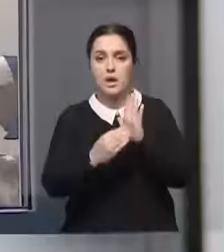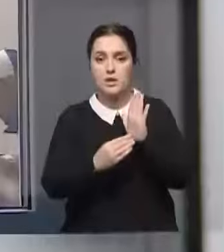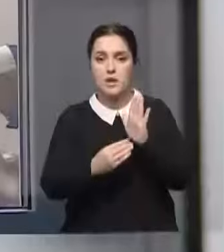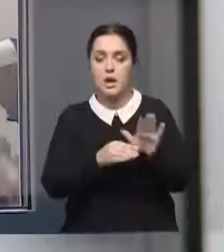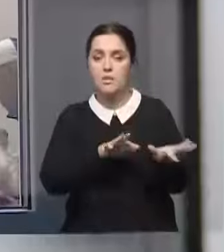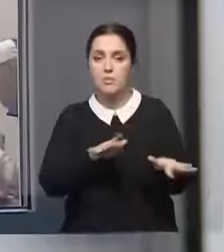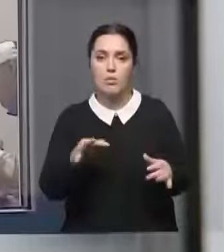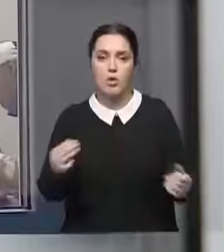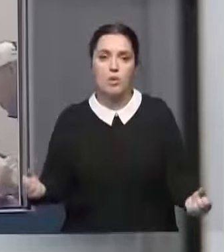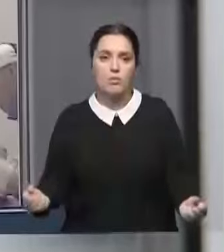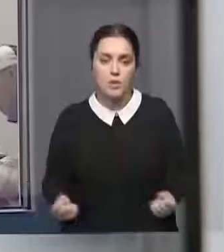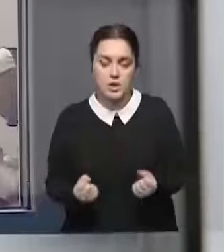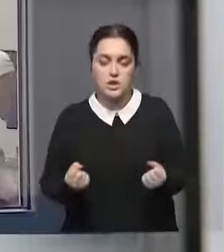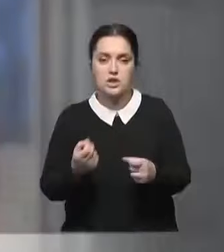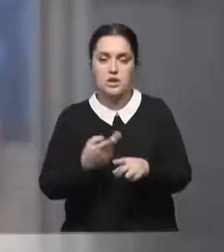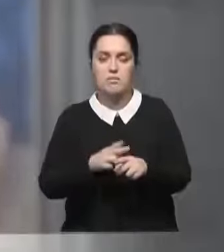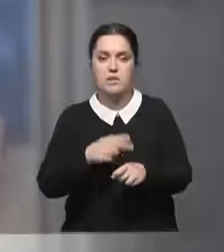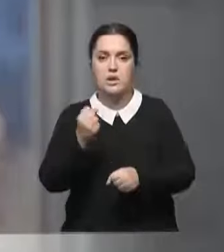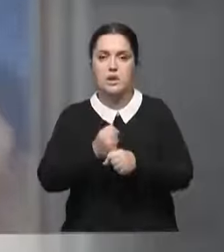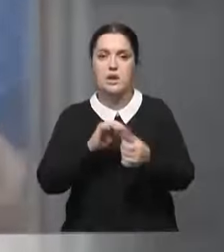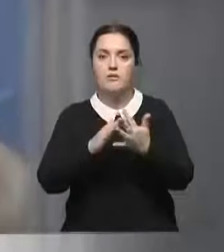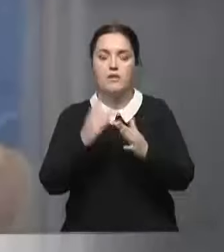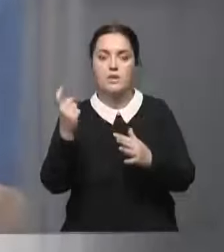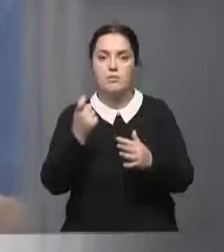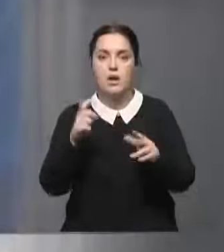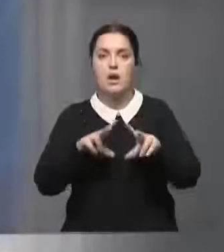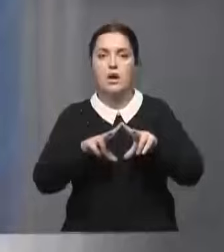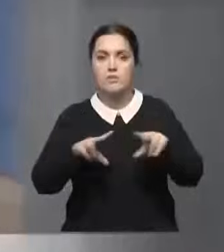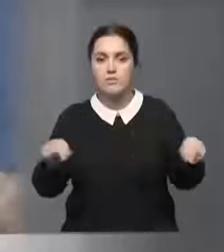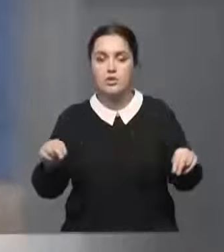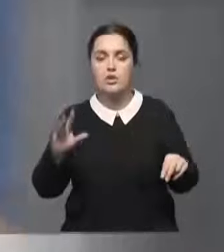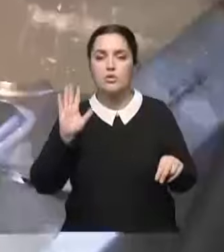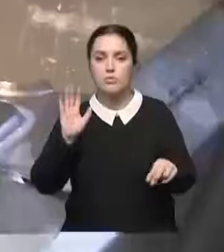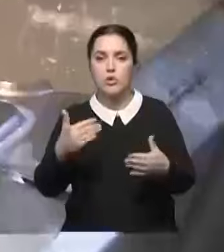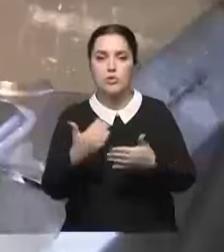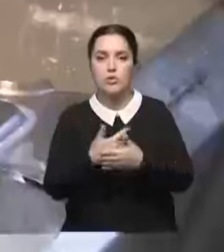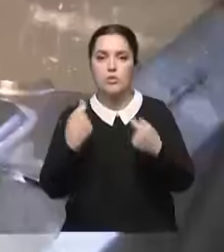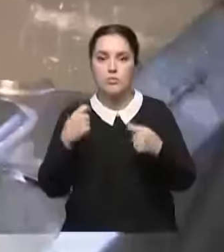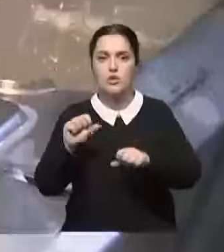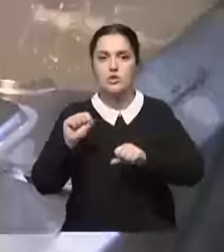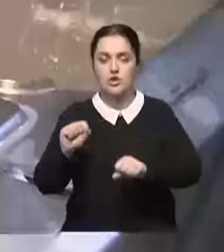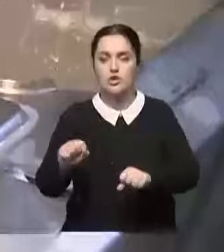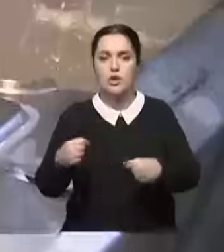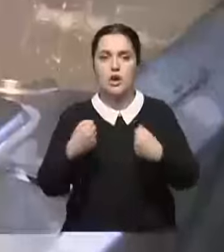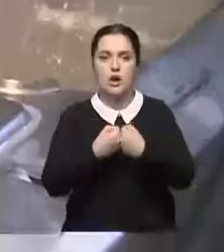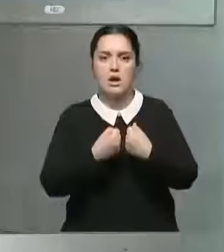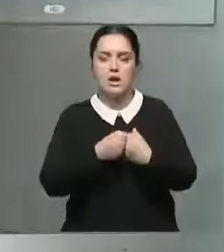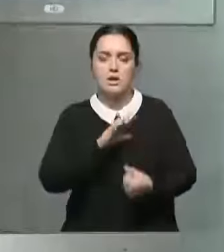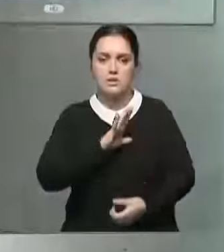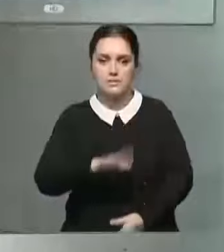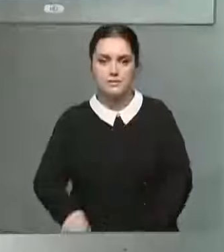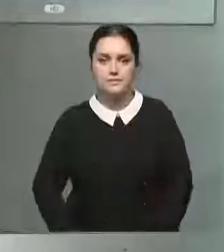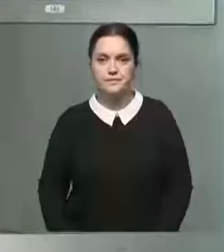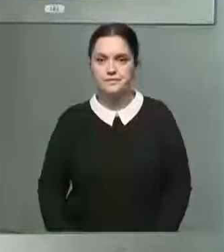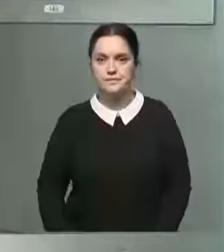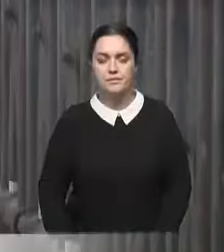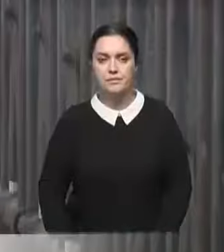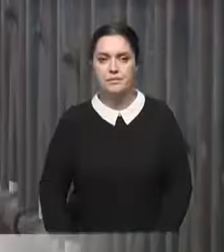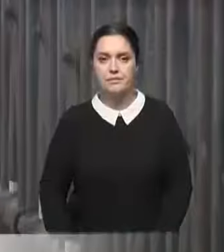по поддержке перерабатывающей отрасли. Фермерам обещают открыть новые рынки сбыта и защитить от недобросовестной конкуренции. Гульнара Ирбанова, Руслан